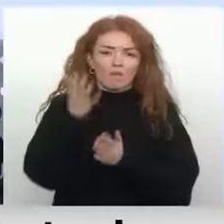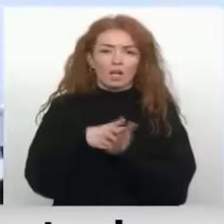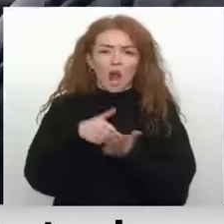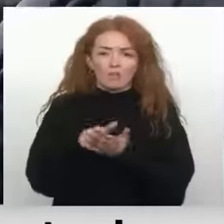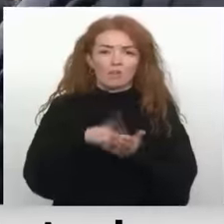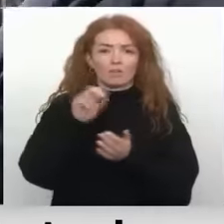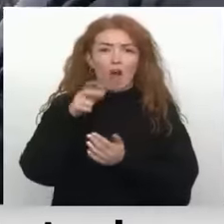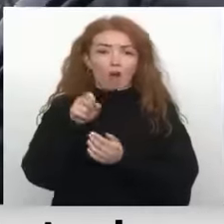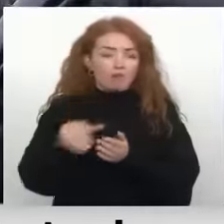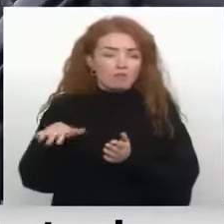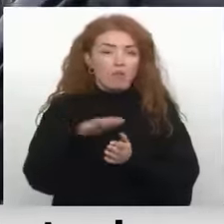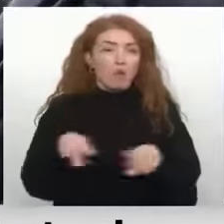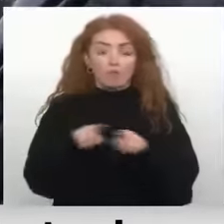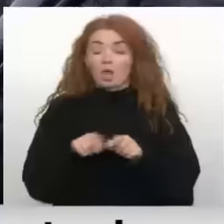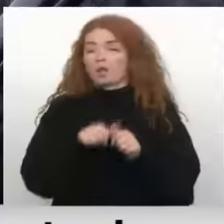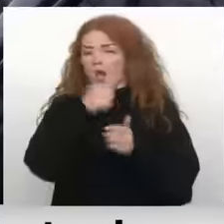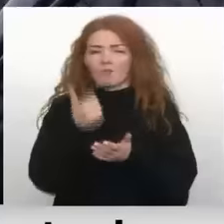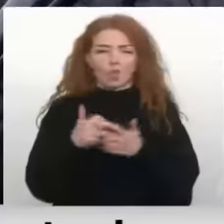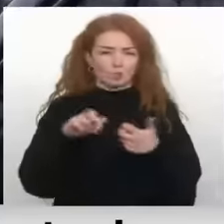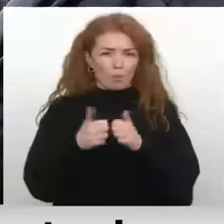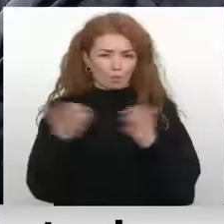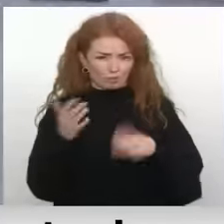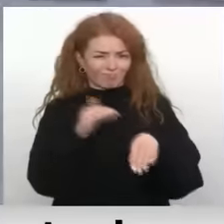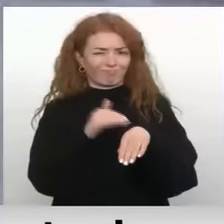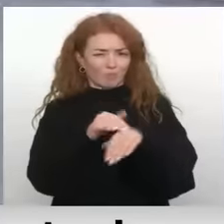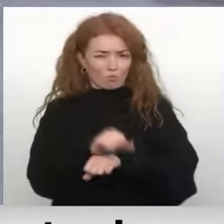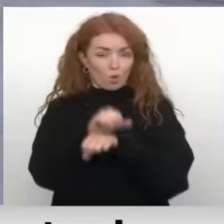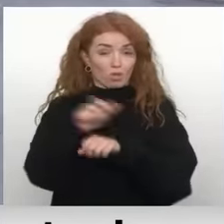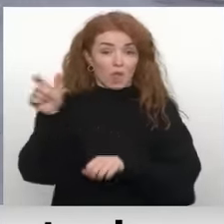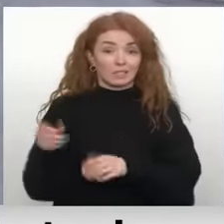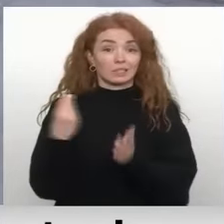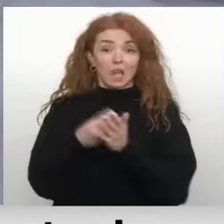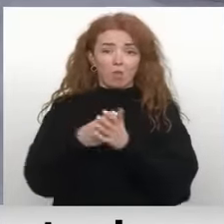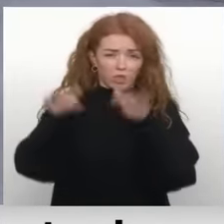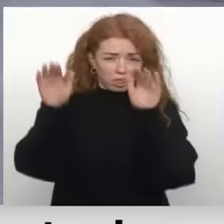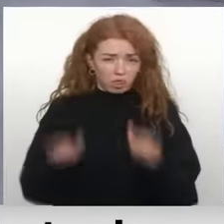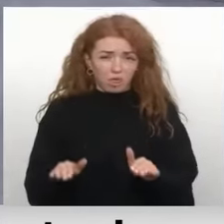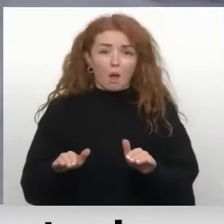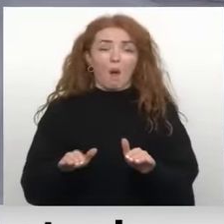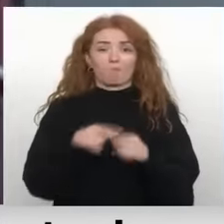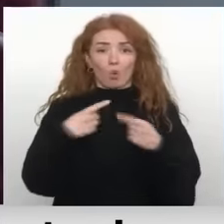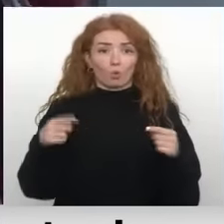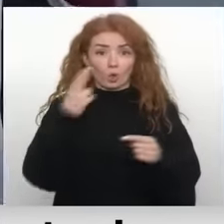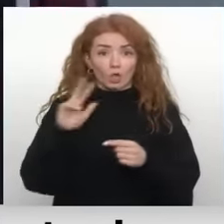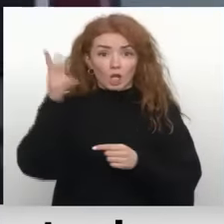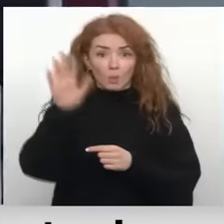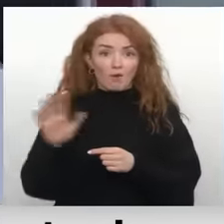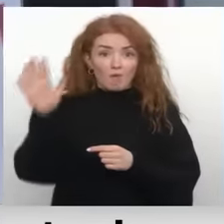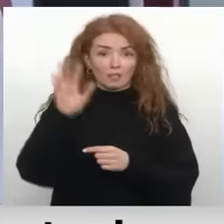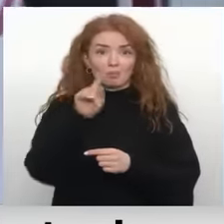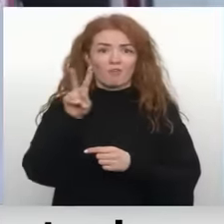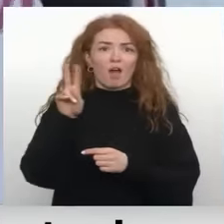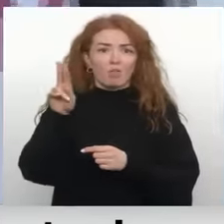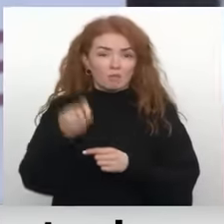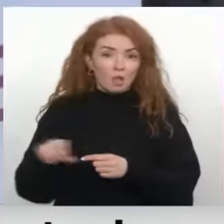Dagdas. Galvenās problēmas, uz kurām norāda protestētāji, cenu kritums, produkcija no trešajām valstīm, PVN pieaugums.